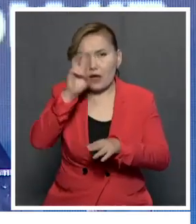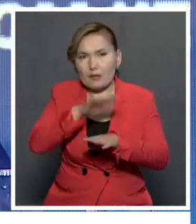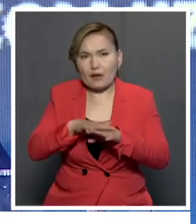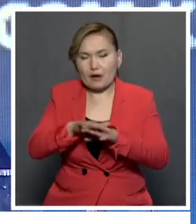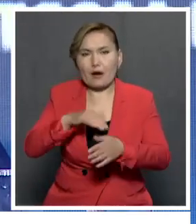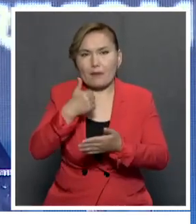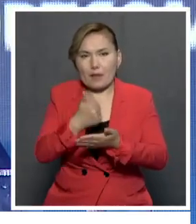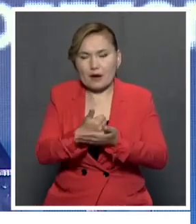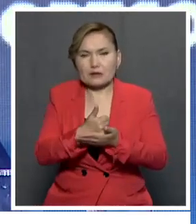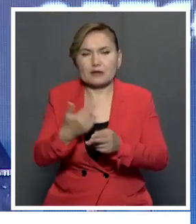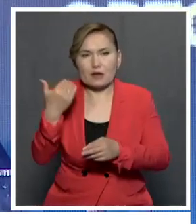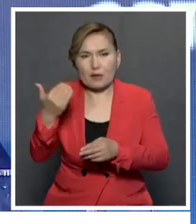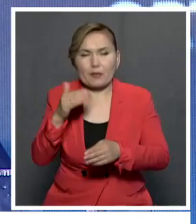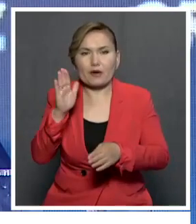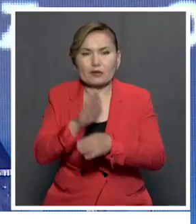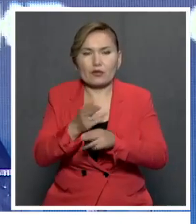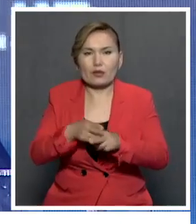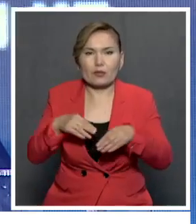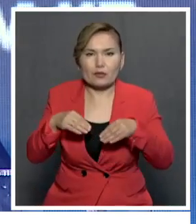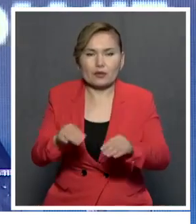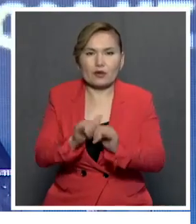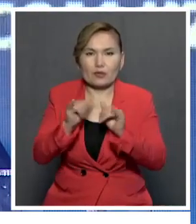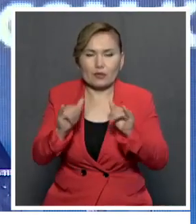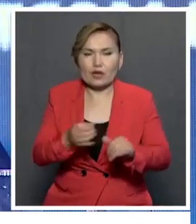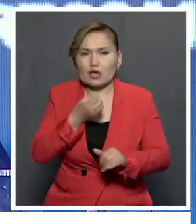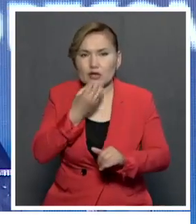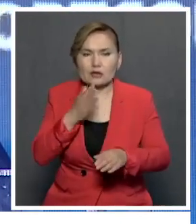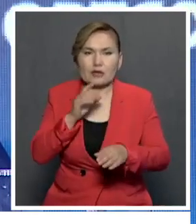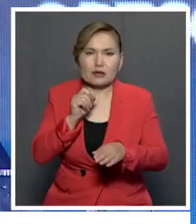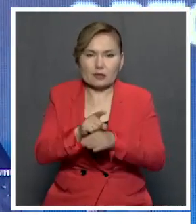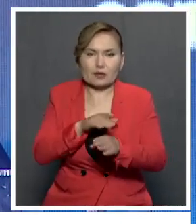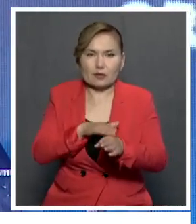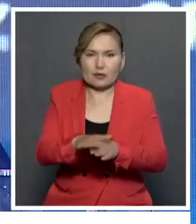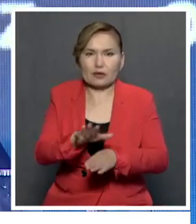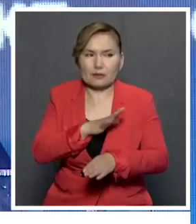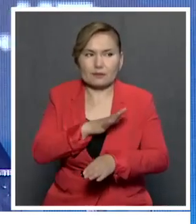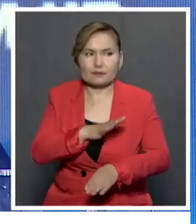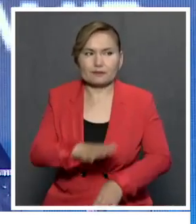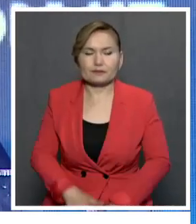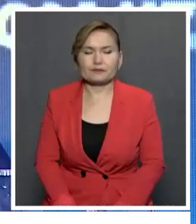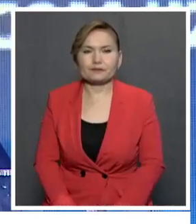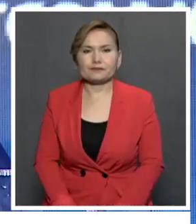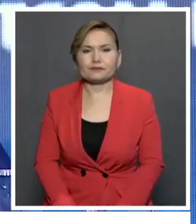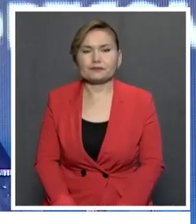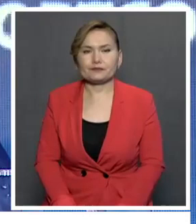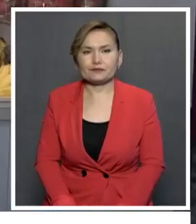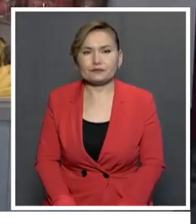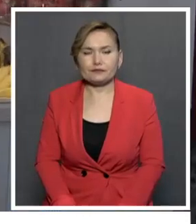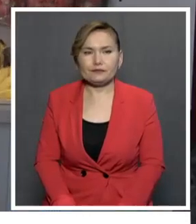басшысының еңбек өнімділігін 2,5 есеге ұлғайту жөніндегі тапсырмасын орындауға ықпал ететіні бәрімізге